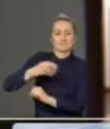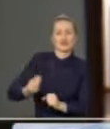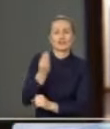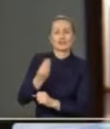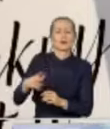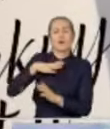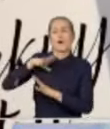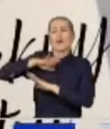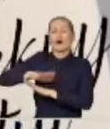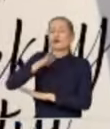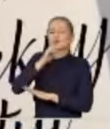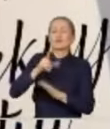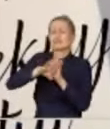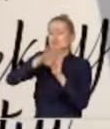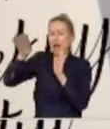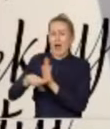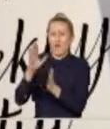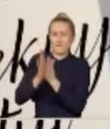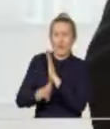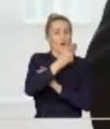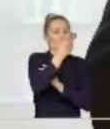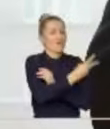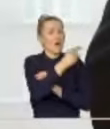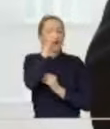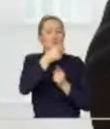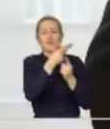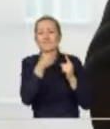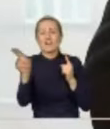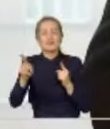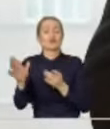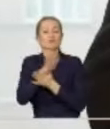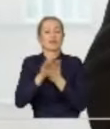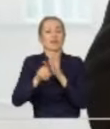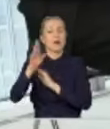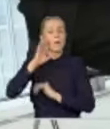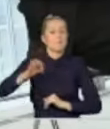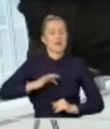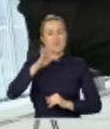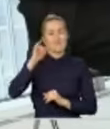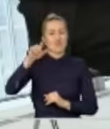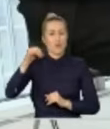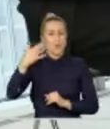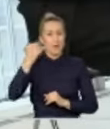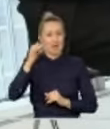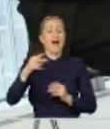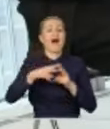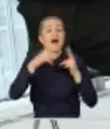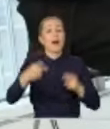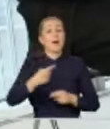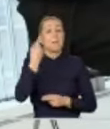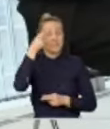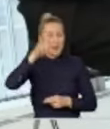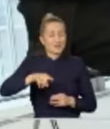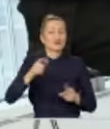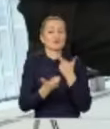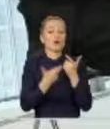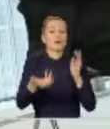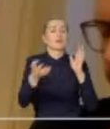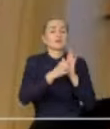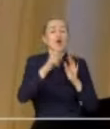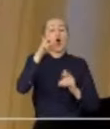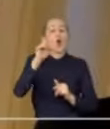przez całą wojnę. Engelking i Grabowski muszą wysłać przeprosiny pani Filomenie Leszczyńskiej pocztą i na miesiąc umieścić je na stronie